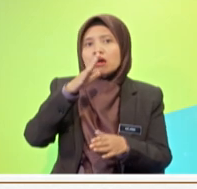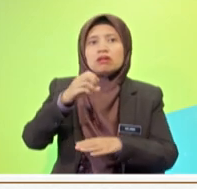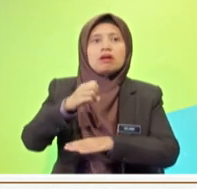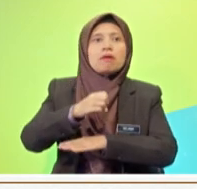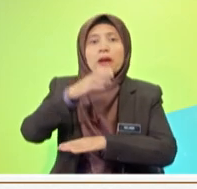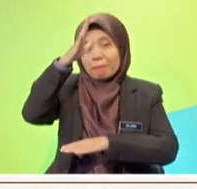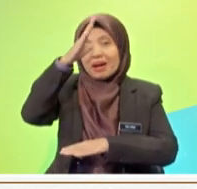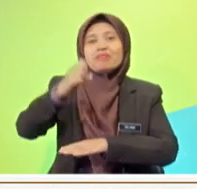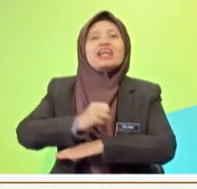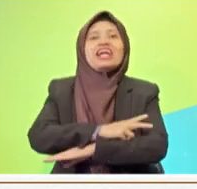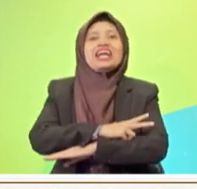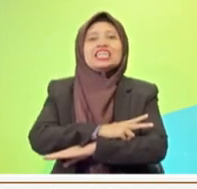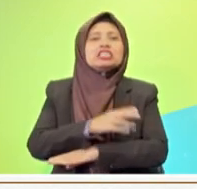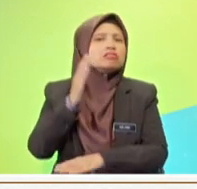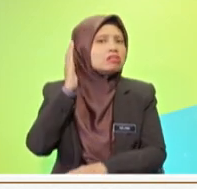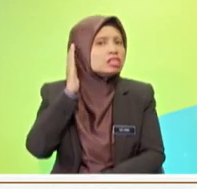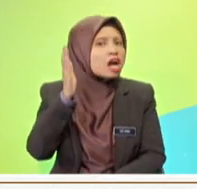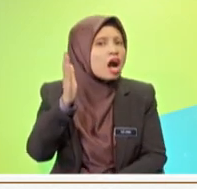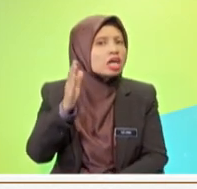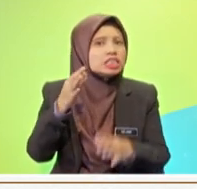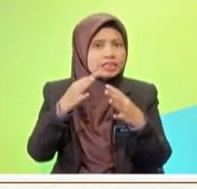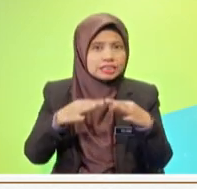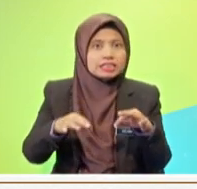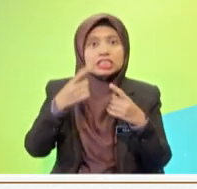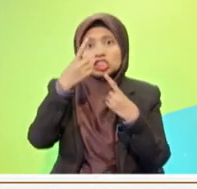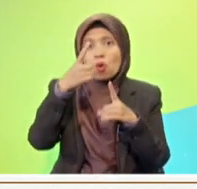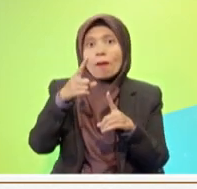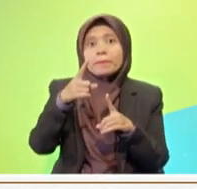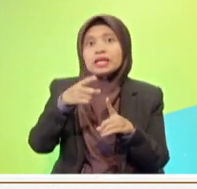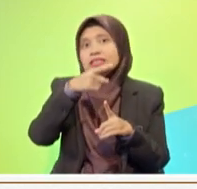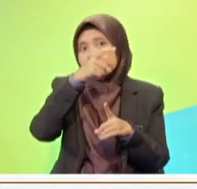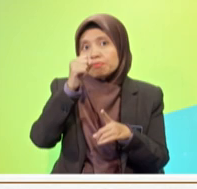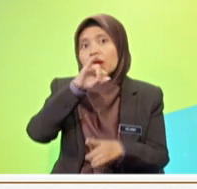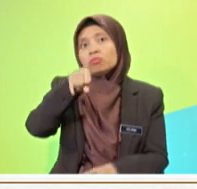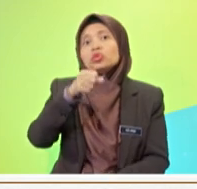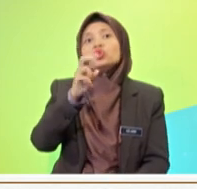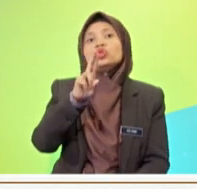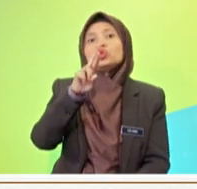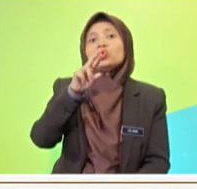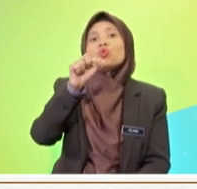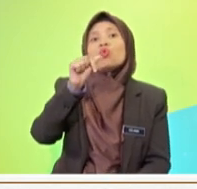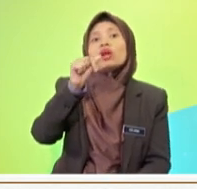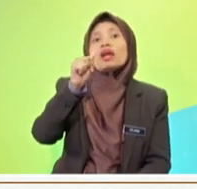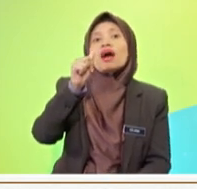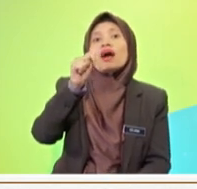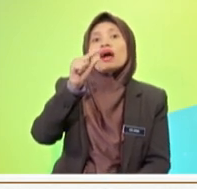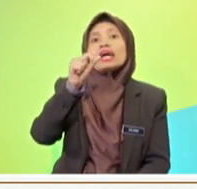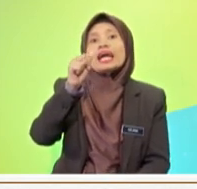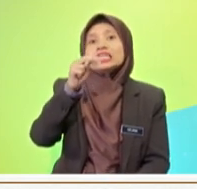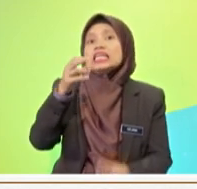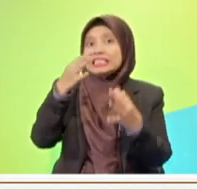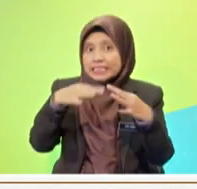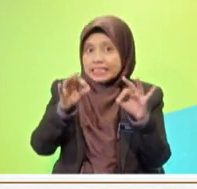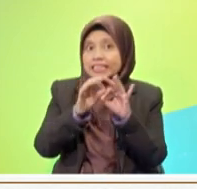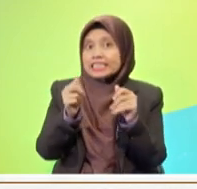dengan istrinya dan ayu sekali Pak Belalang gembira karena akhirnya mengetahui cara mengenal jantina ity jadi